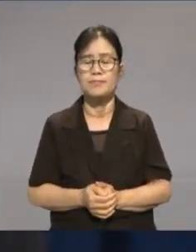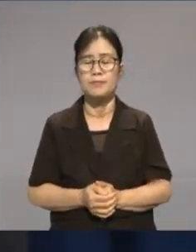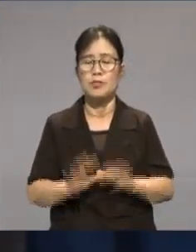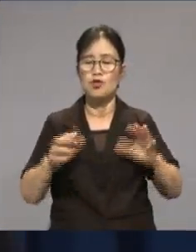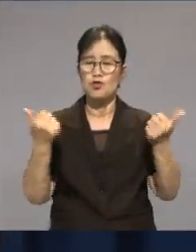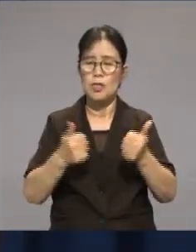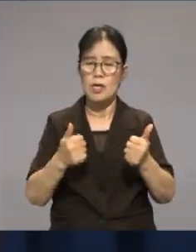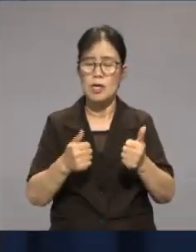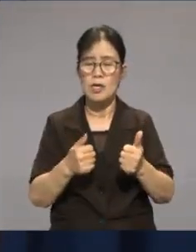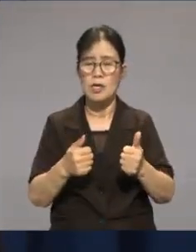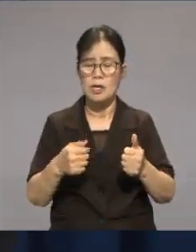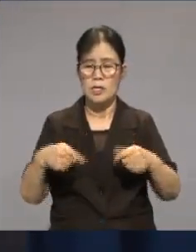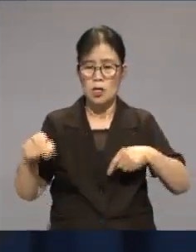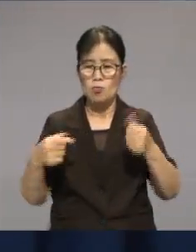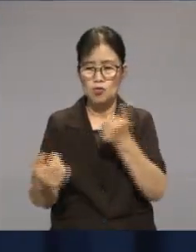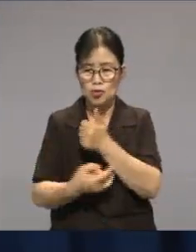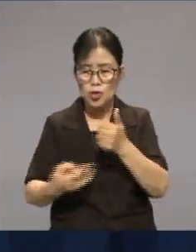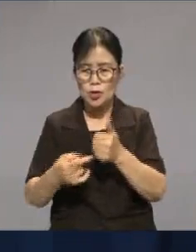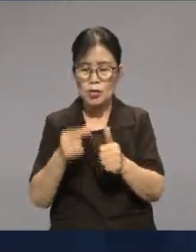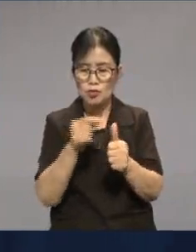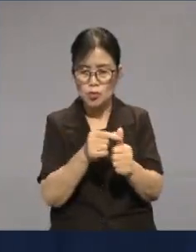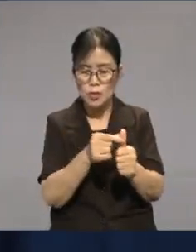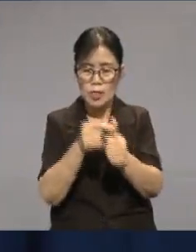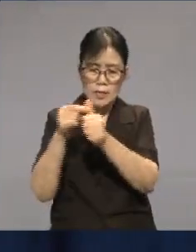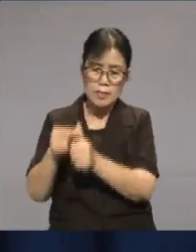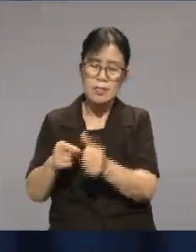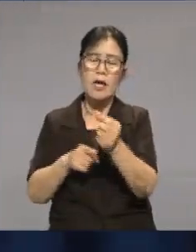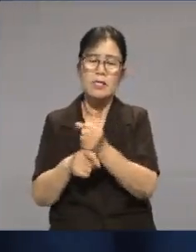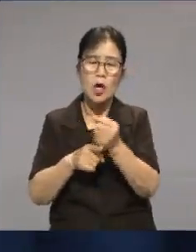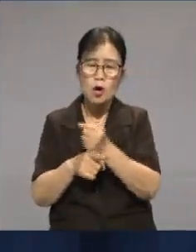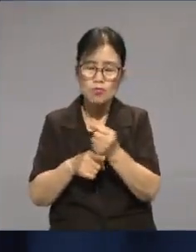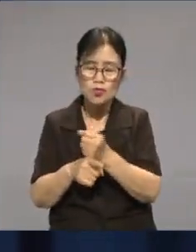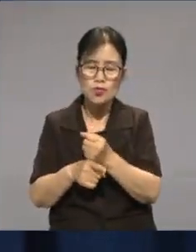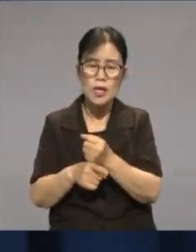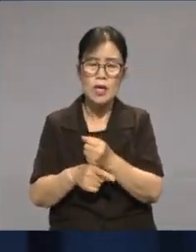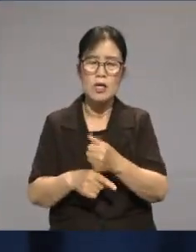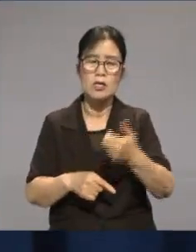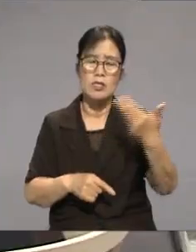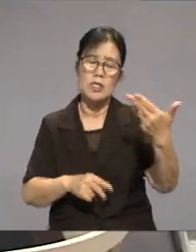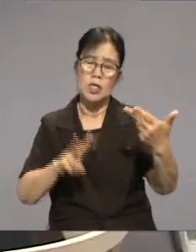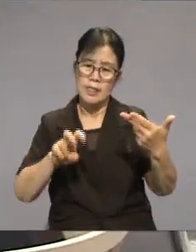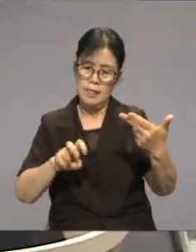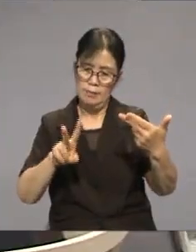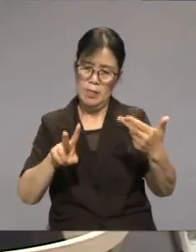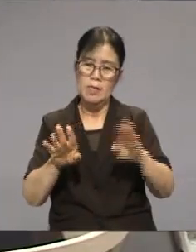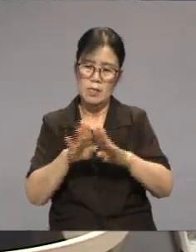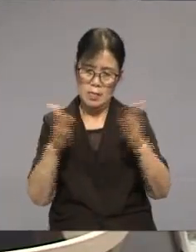국회 정무위원회는 김 후보자에 대한 인사청문회를 오는 22일